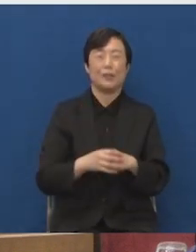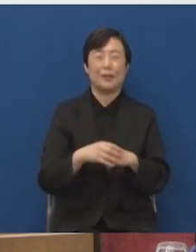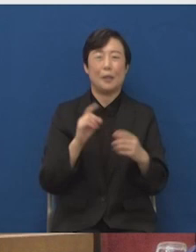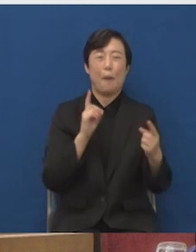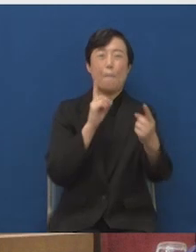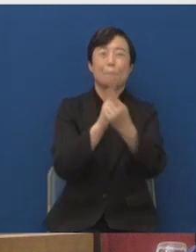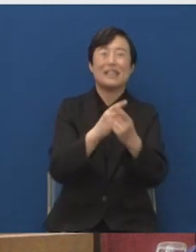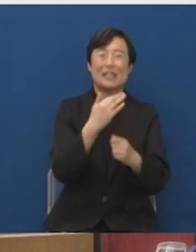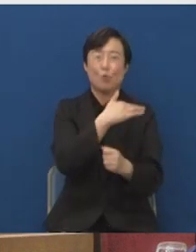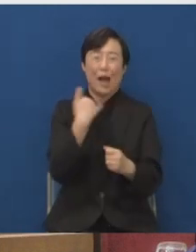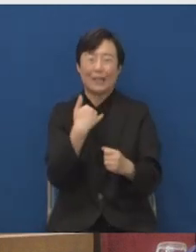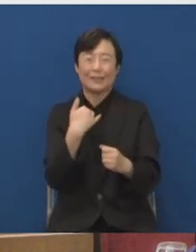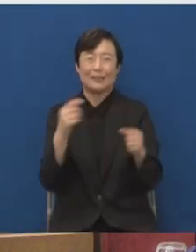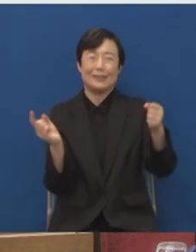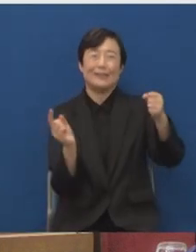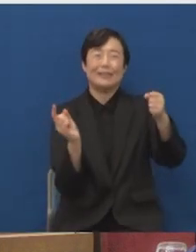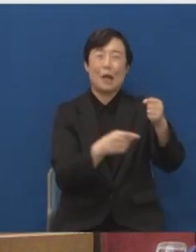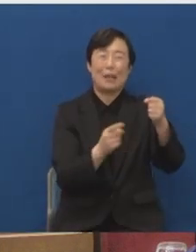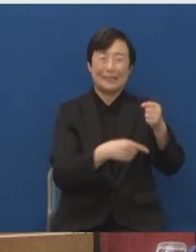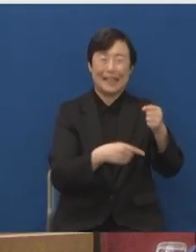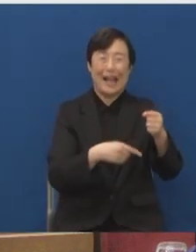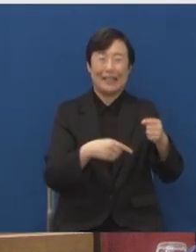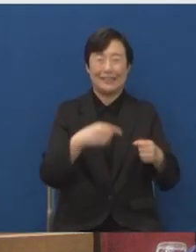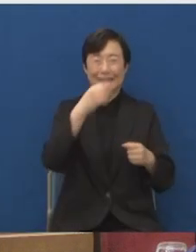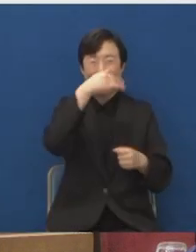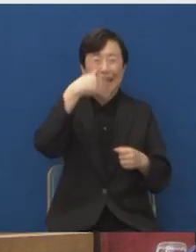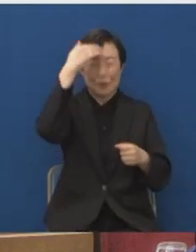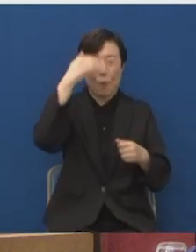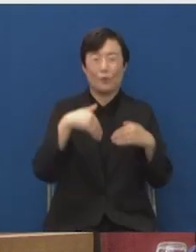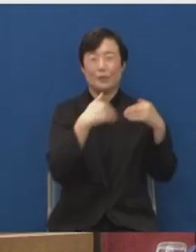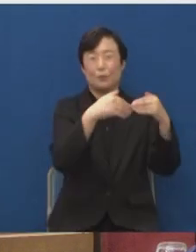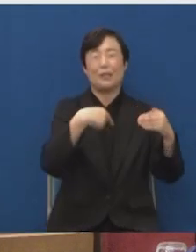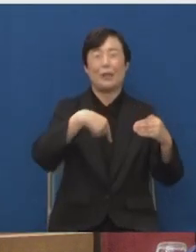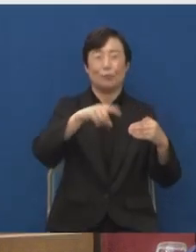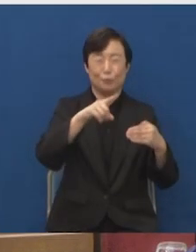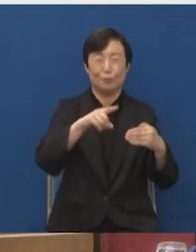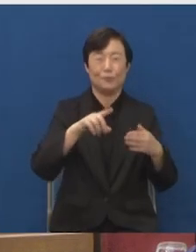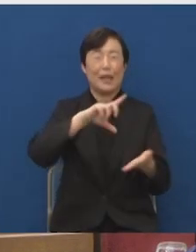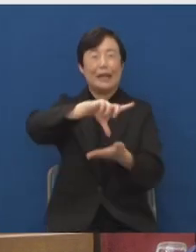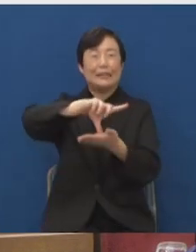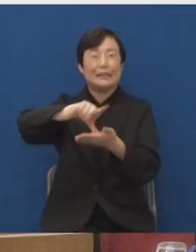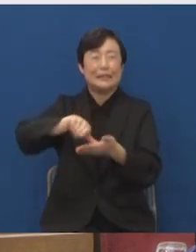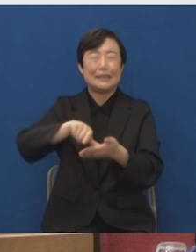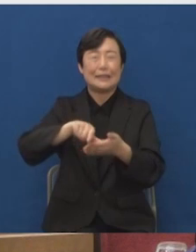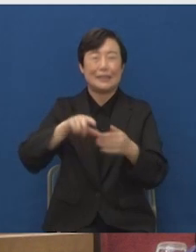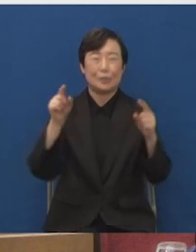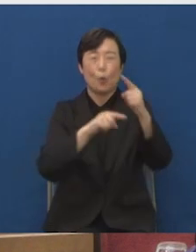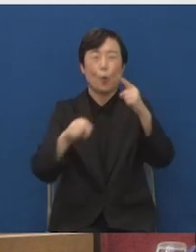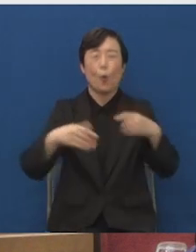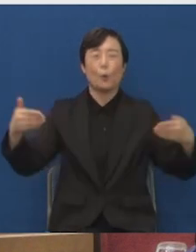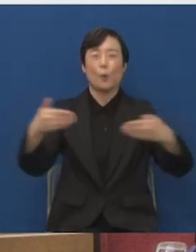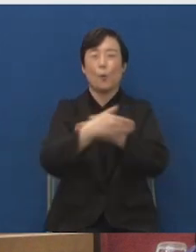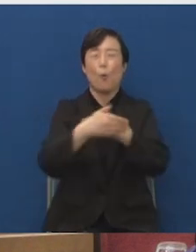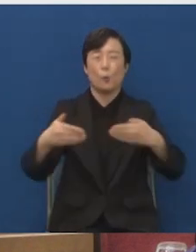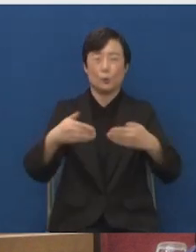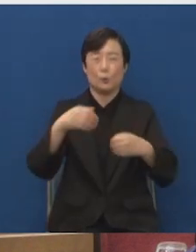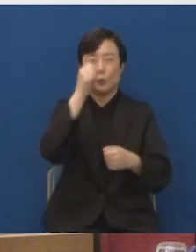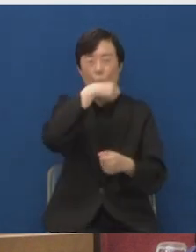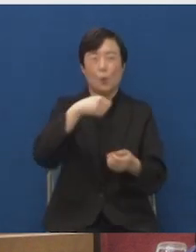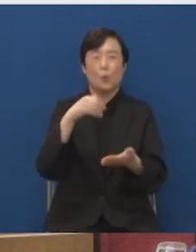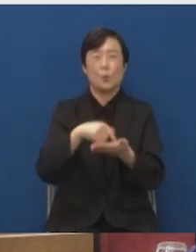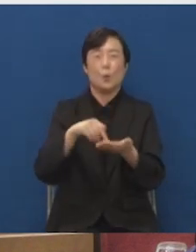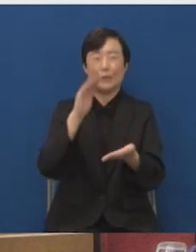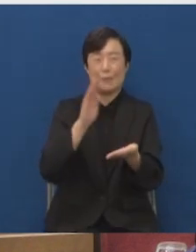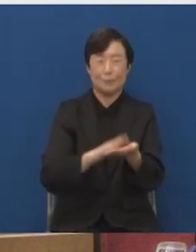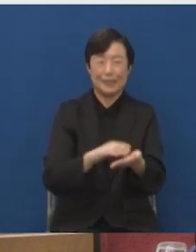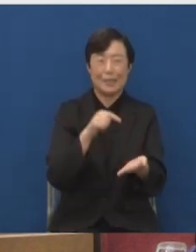を進めてまいります。次に、市民生活を支える地域公共交通の維持確保に向けた予算を計上しております。